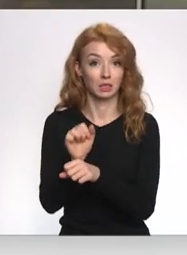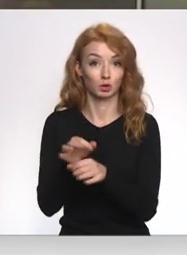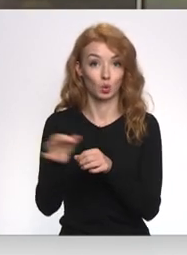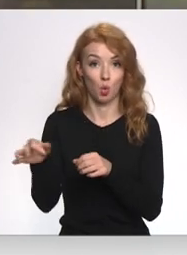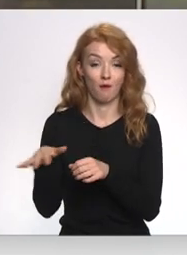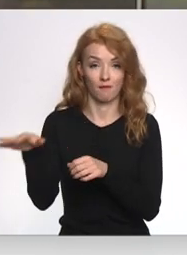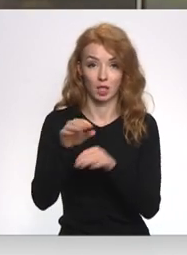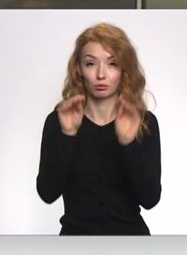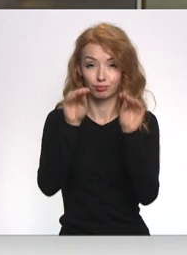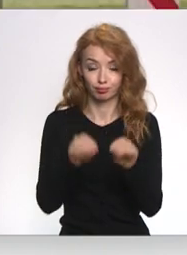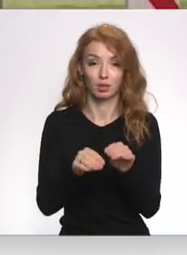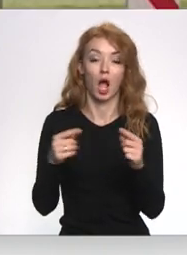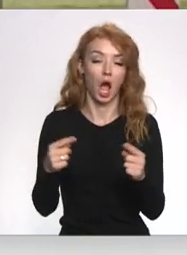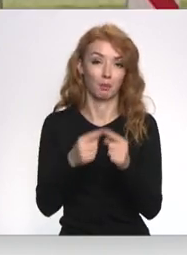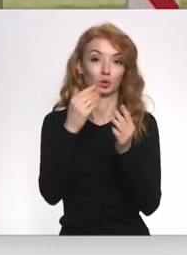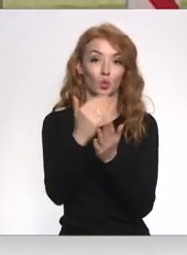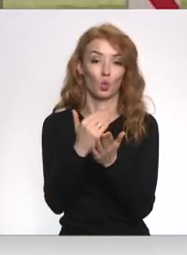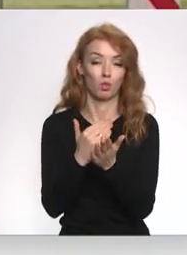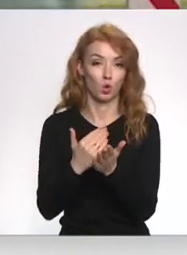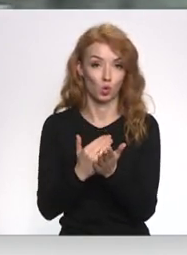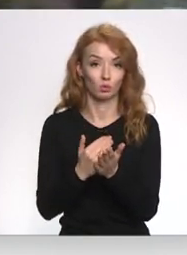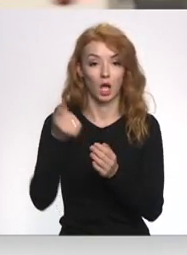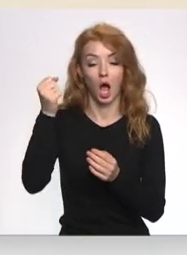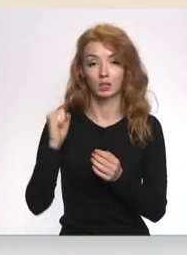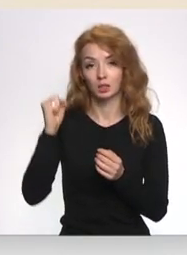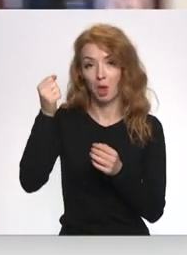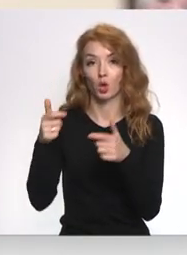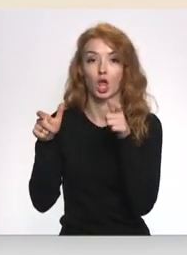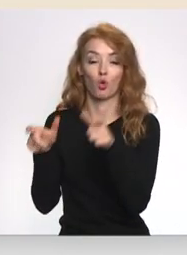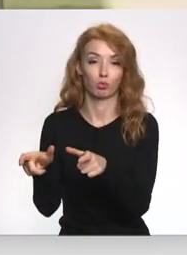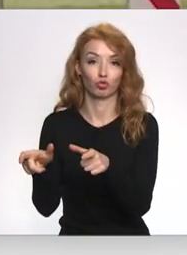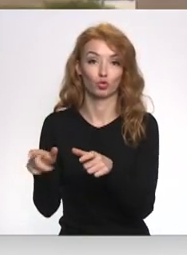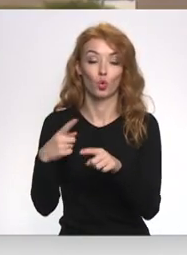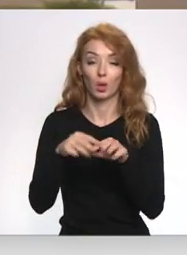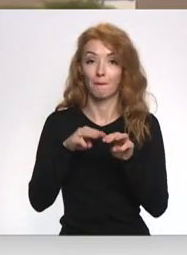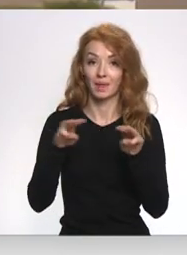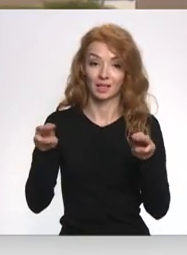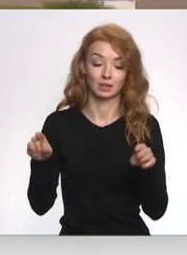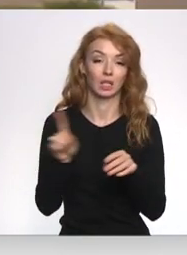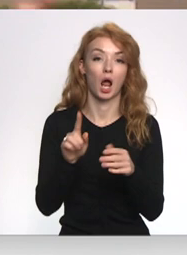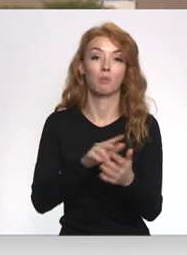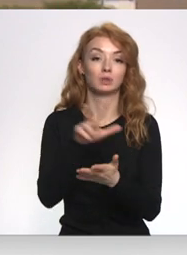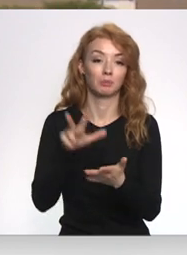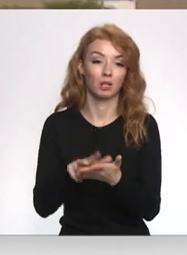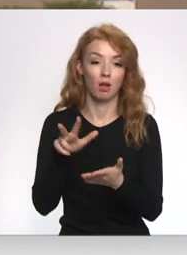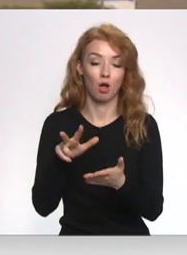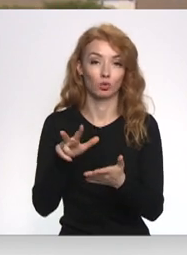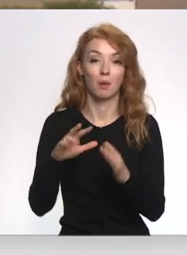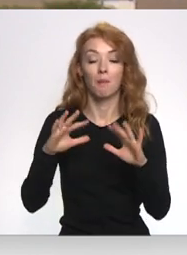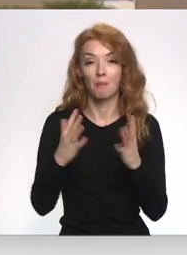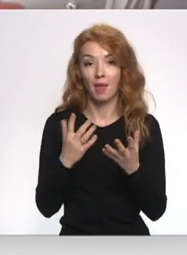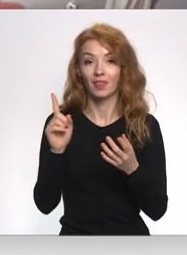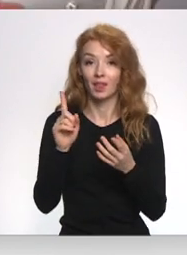nesen izstrādājis tiesiski atbilstošu regulējumu azartspēļu ierobežošanai, ko ministrija arī apstiprinājusi. Turpretī